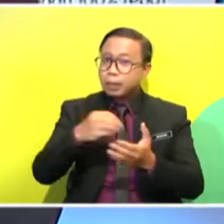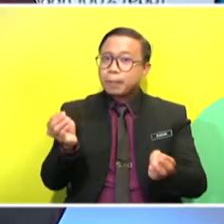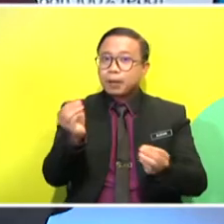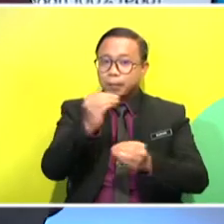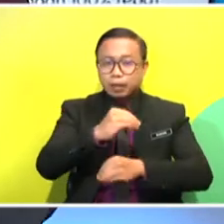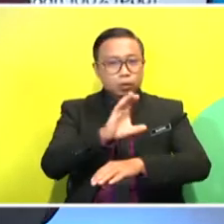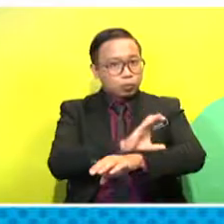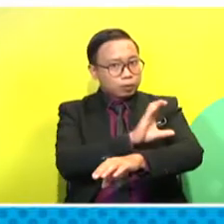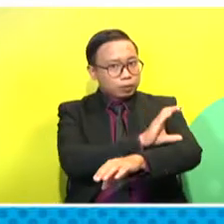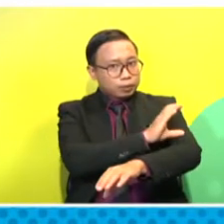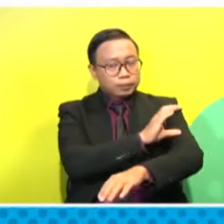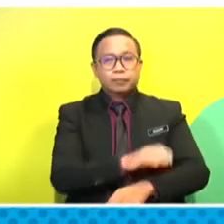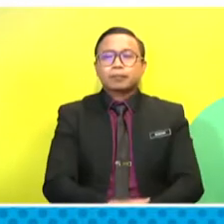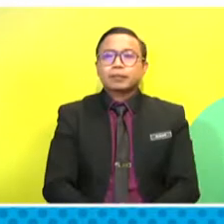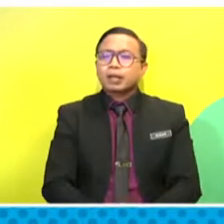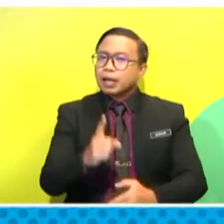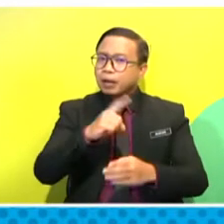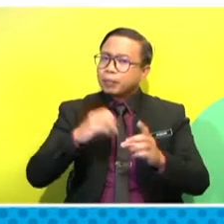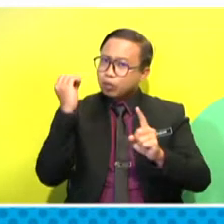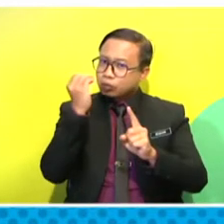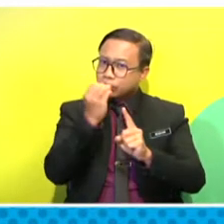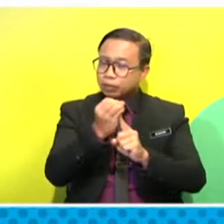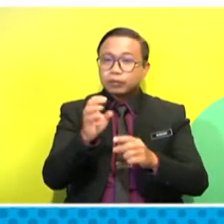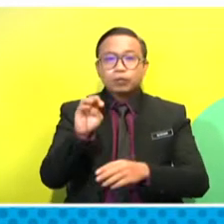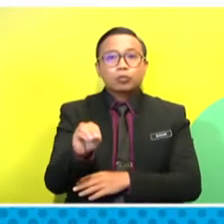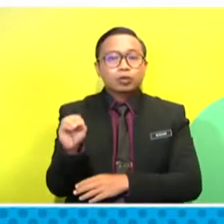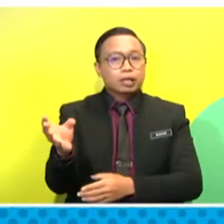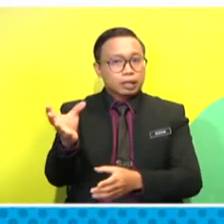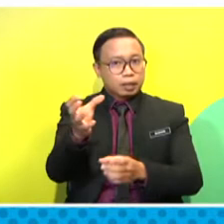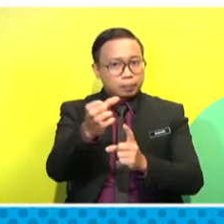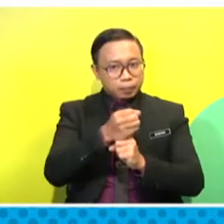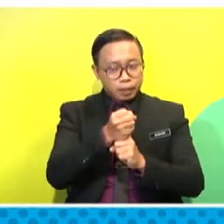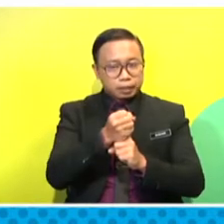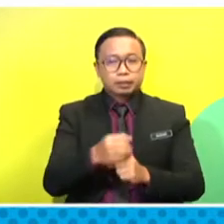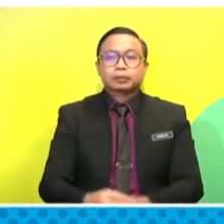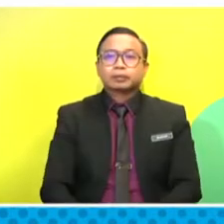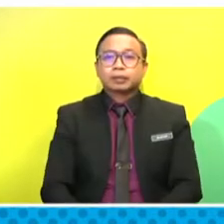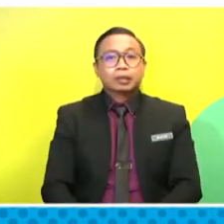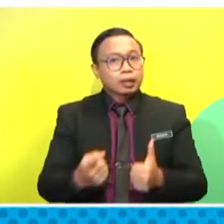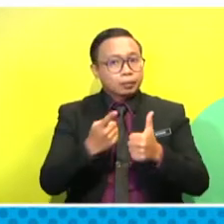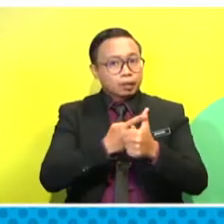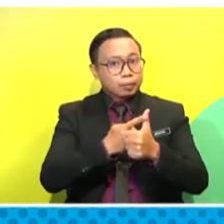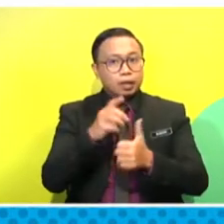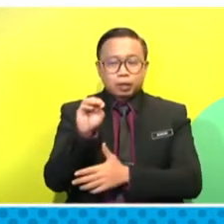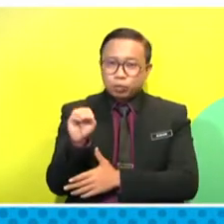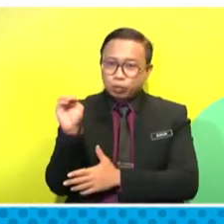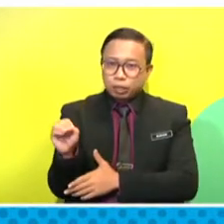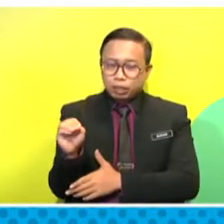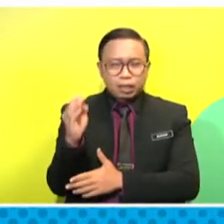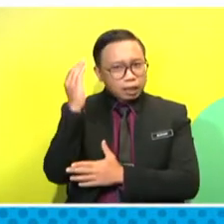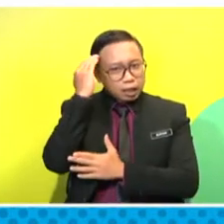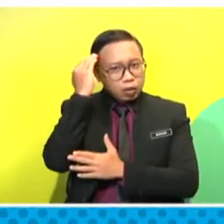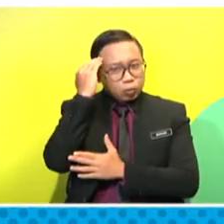Baik. Apa yang objektif murid akan dapat dalam sesi pembelajaran ini ialah, yang pertama, murid dapat mengetahui